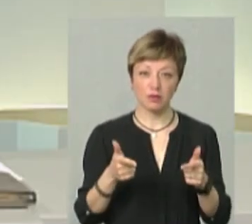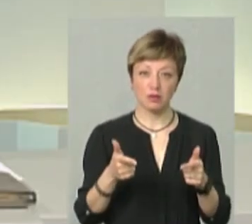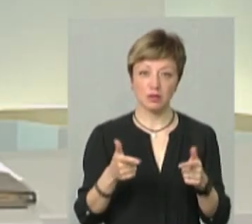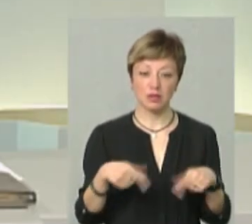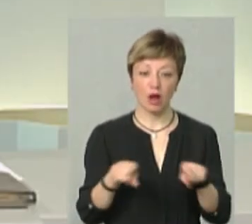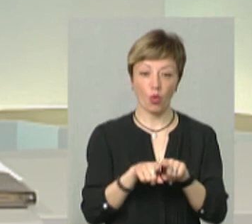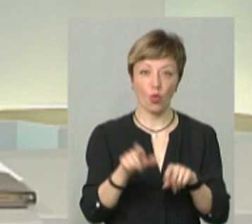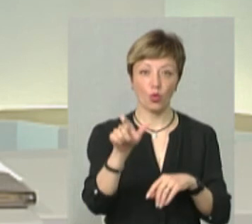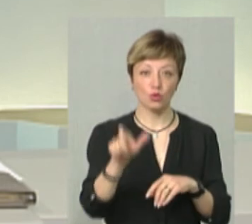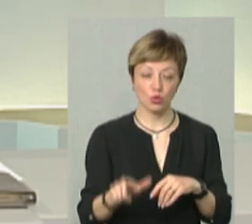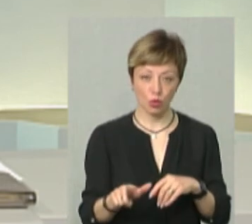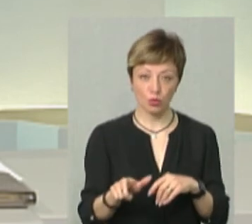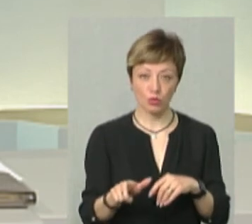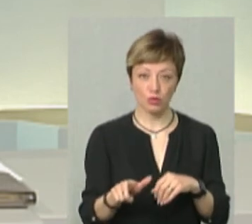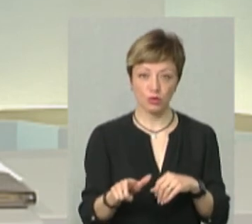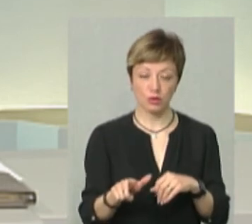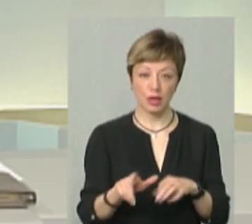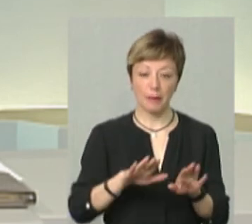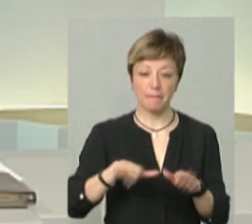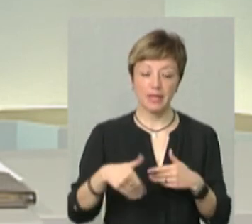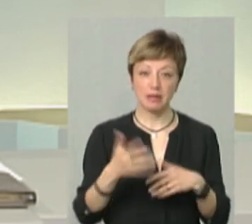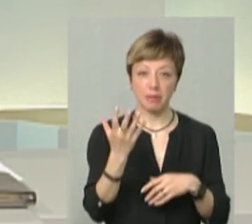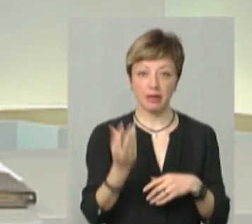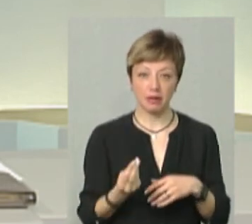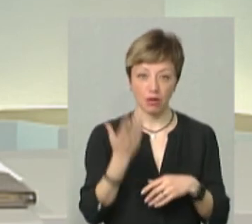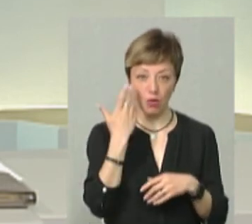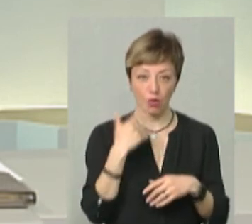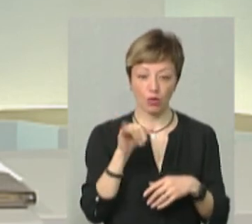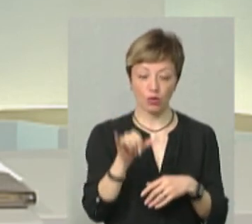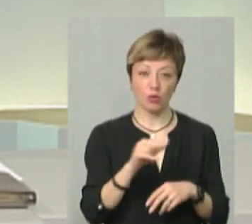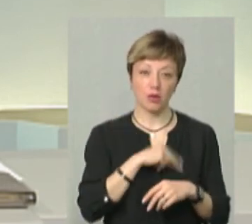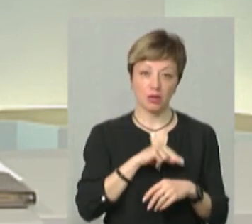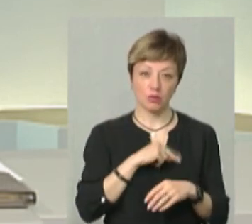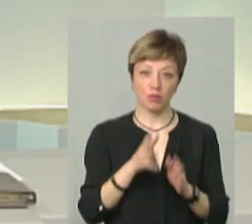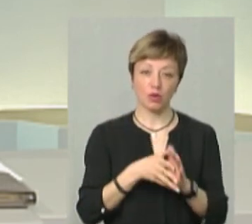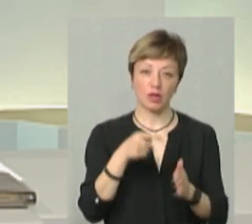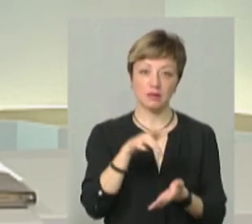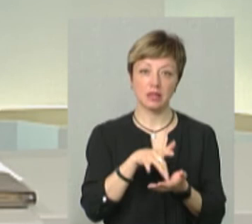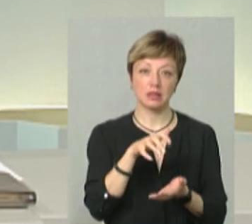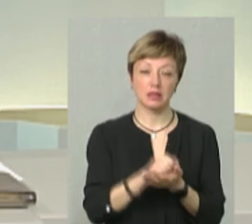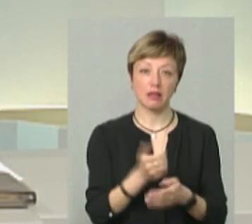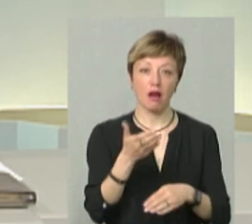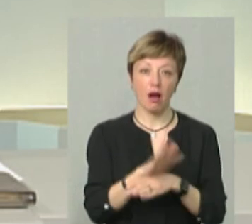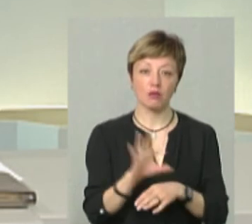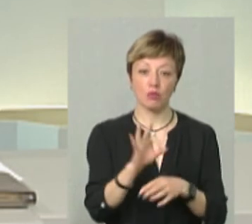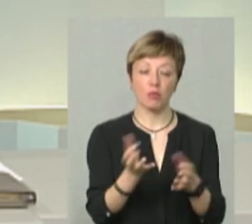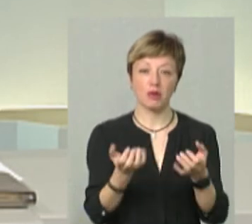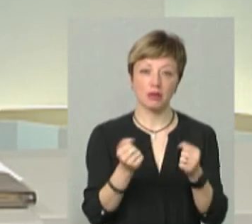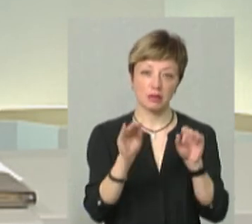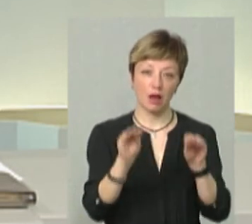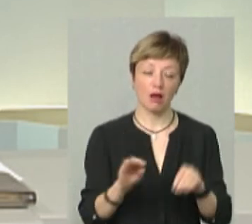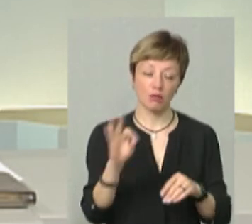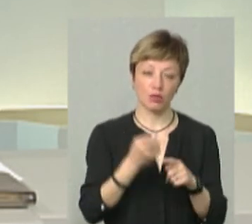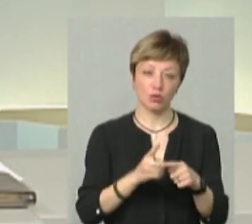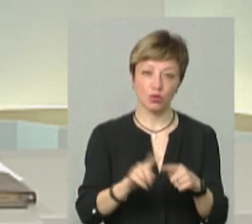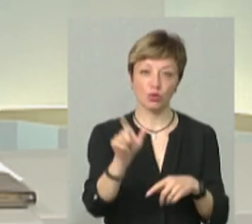працевлаштувавши таку особу, після 5 днів, коли вона в нього працює, подає до центру зайнятості наказ про прийняття, дані про цю